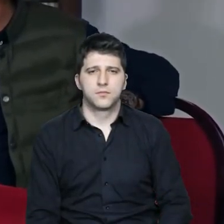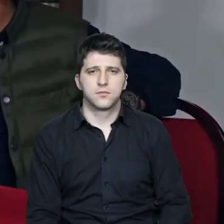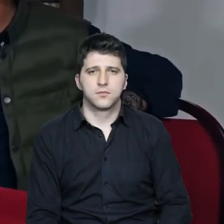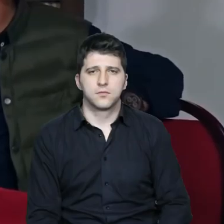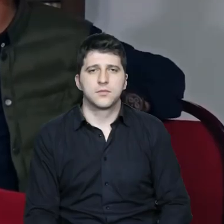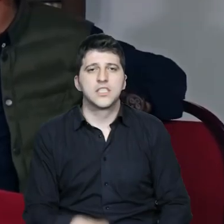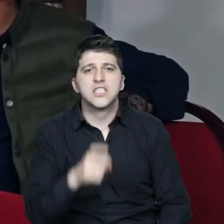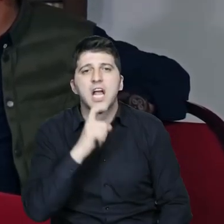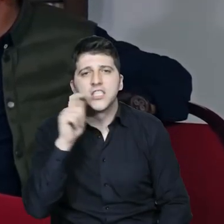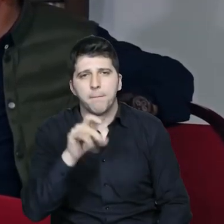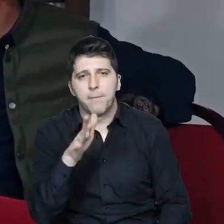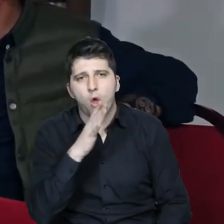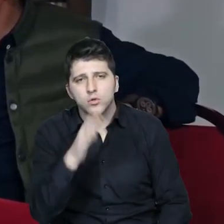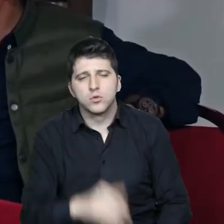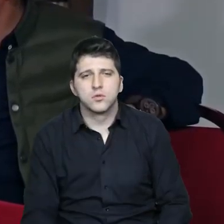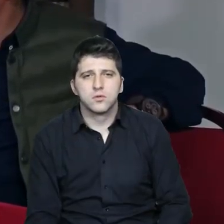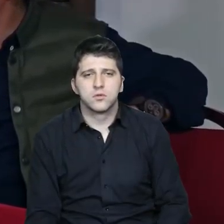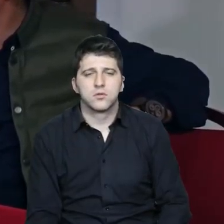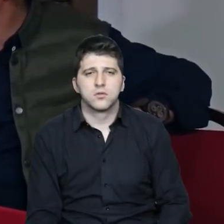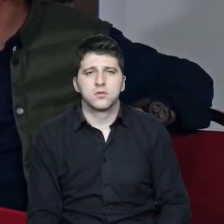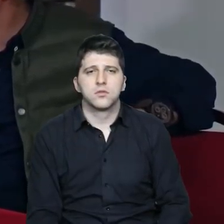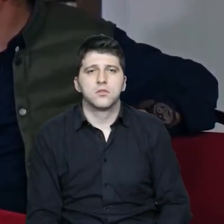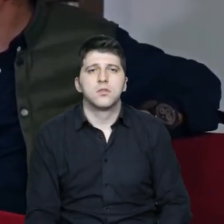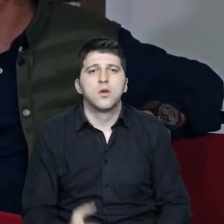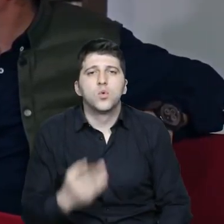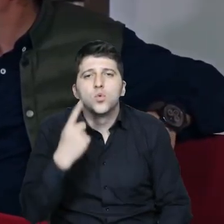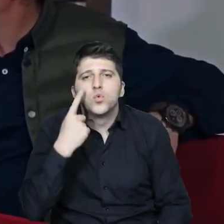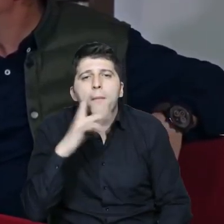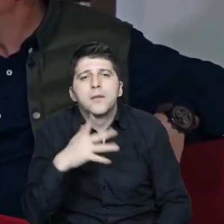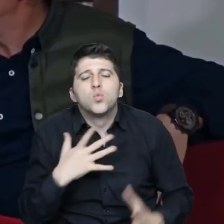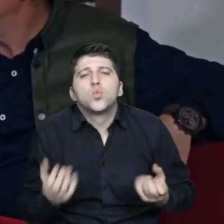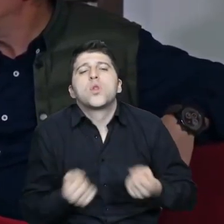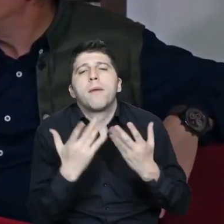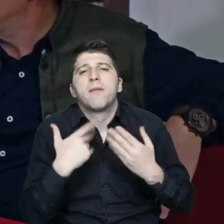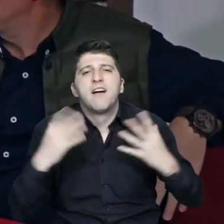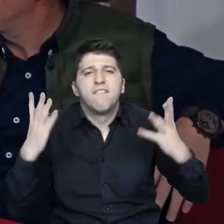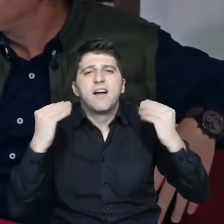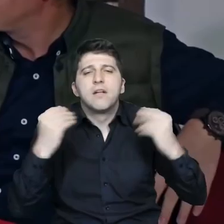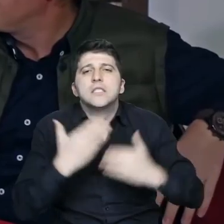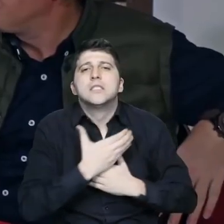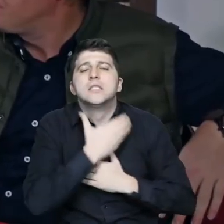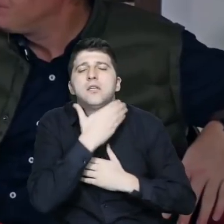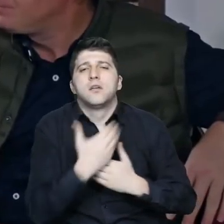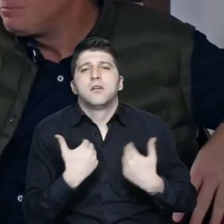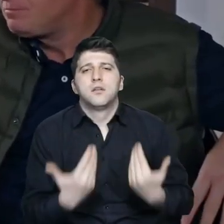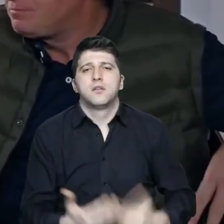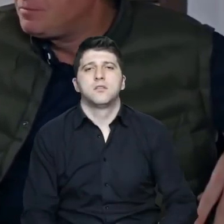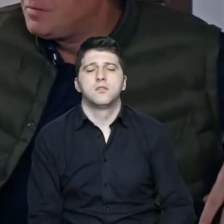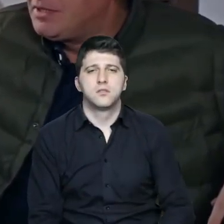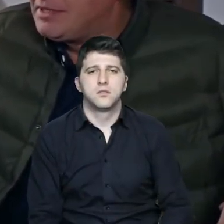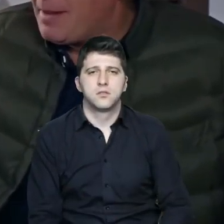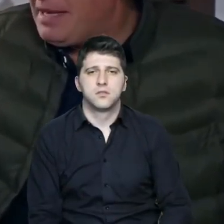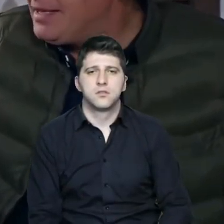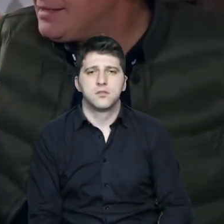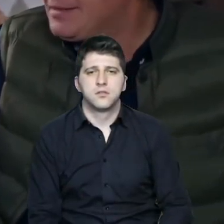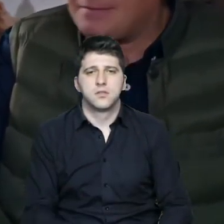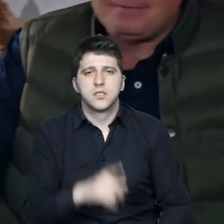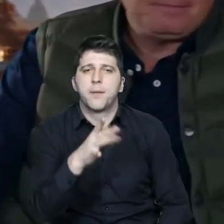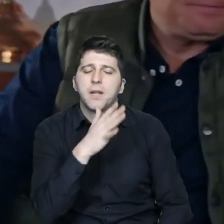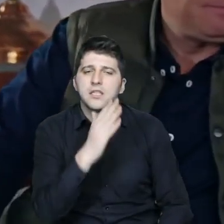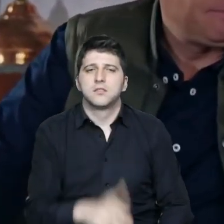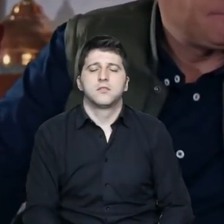Yanlış yaptığını biliyorsun değil mi? Ya görmedim, ellerinden kurtulamadım ki. Neredeyse gırtlaklayacaklardı beni. Sen